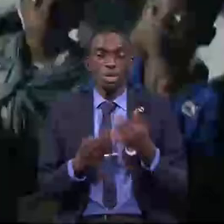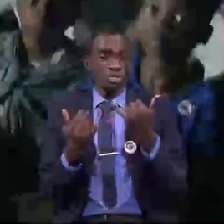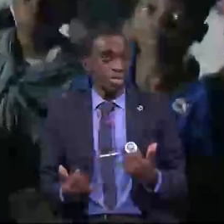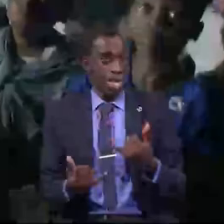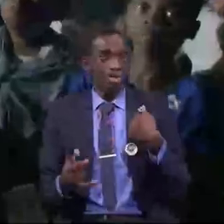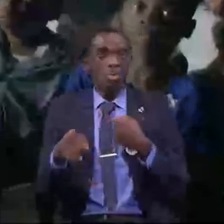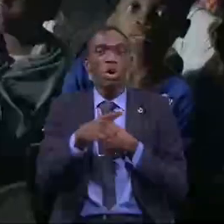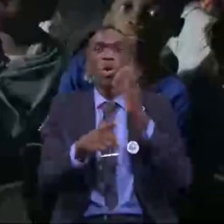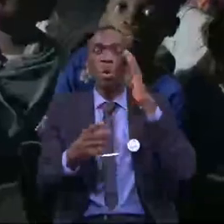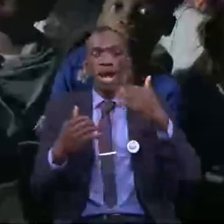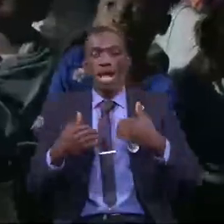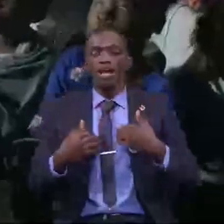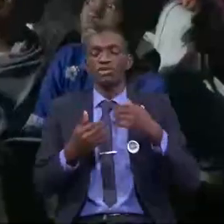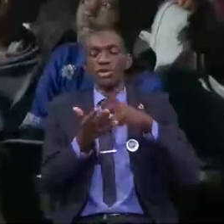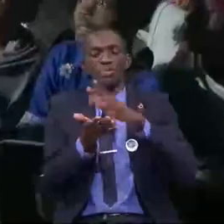Ce soir, nous aurons la pureté.